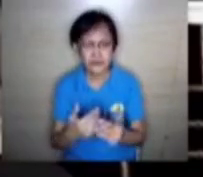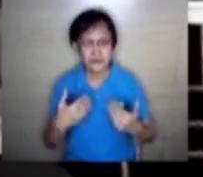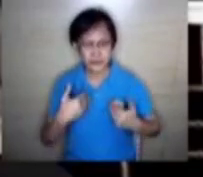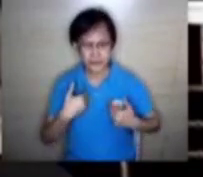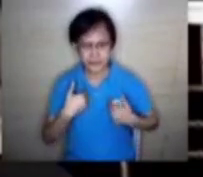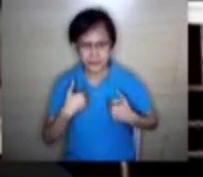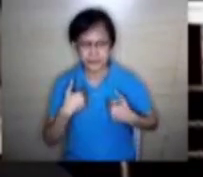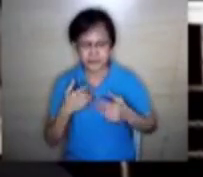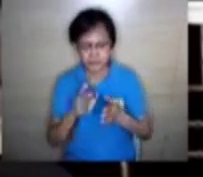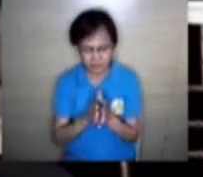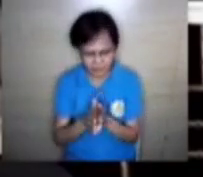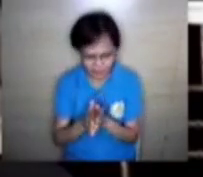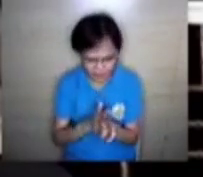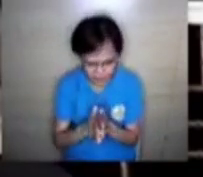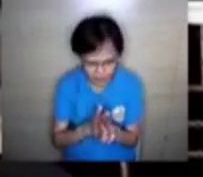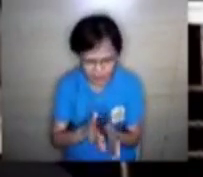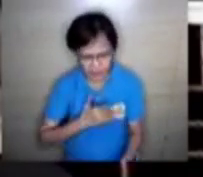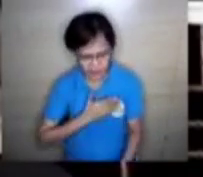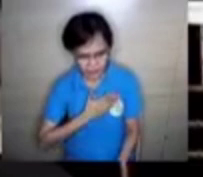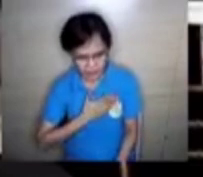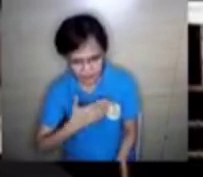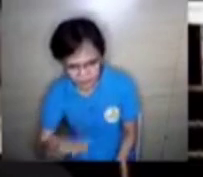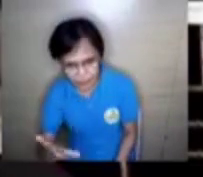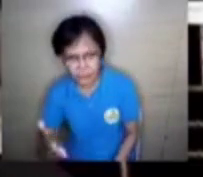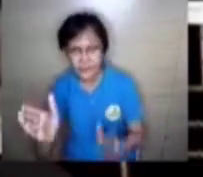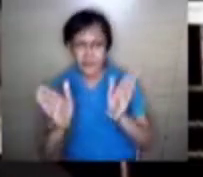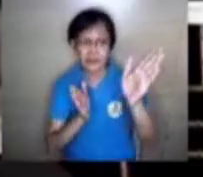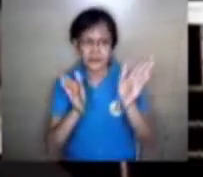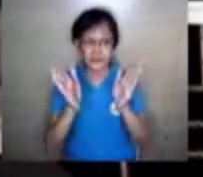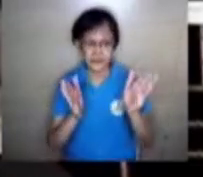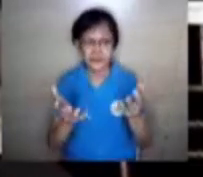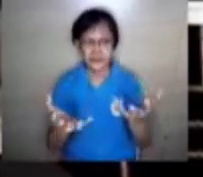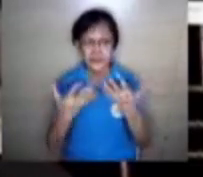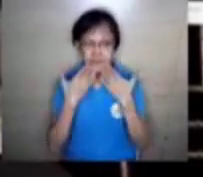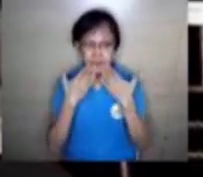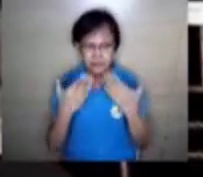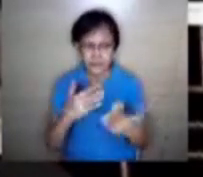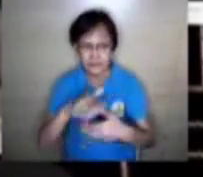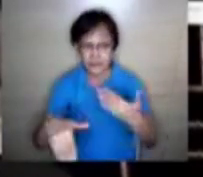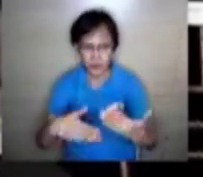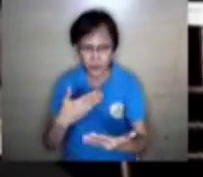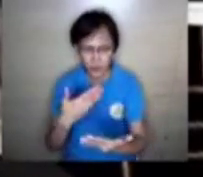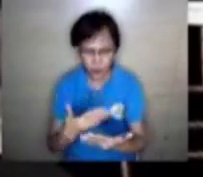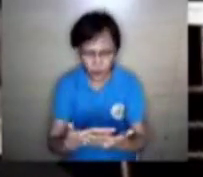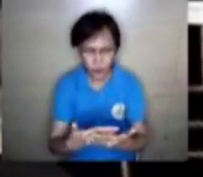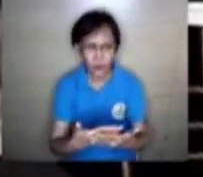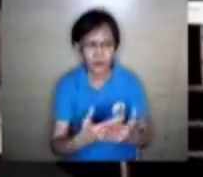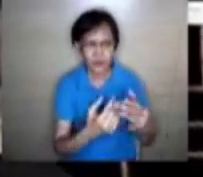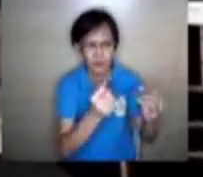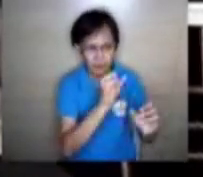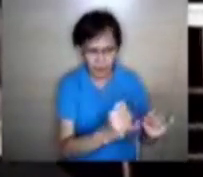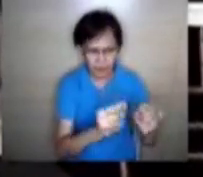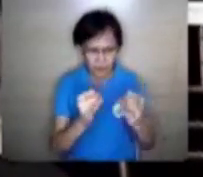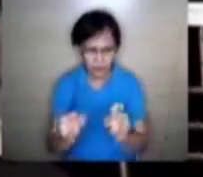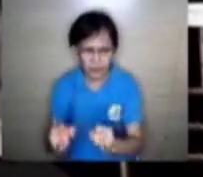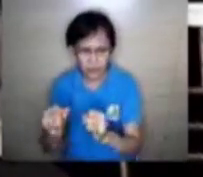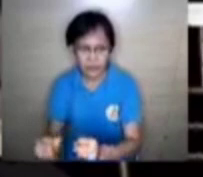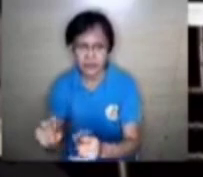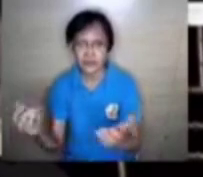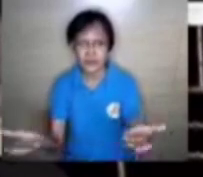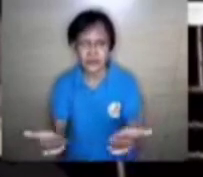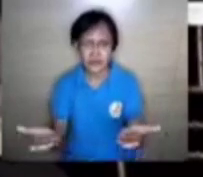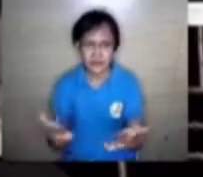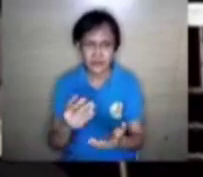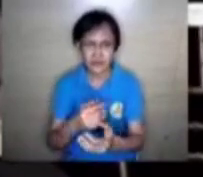pamamahala. Muli, nagpapasalamat ako sa bawat kawani, lalo na sa mga gumampan ng gawain